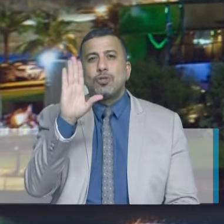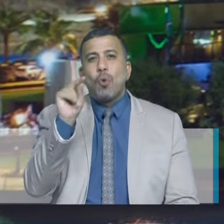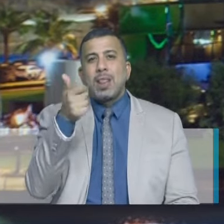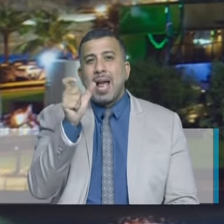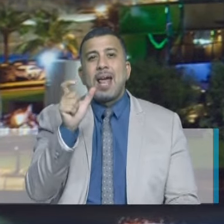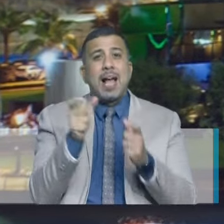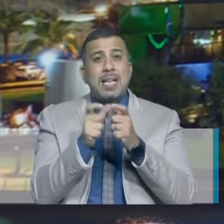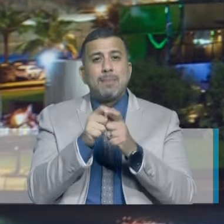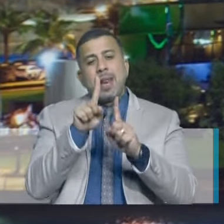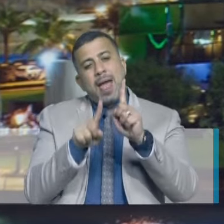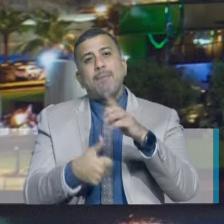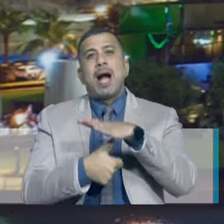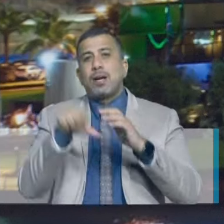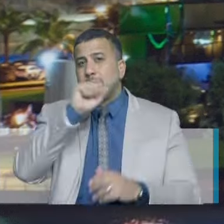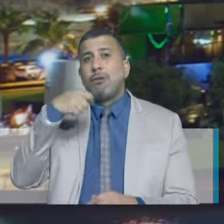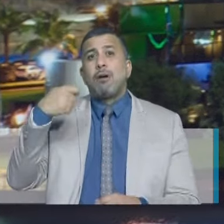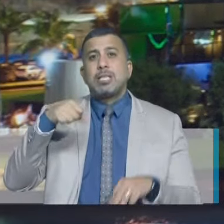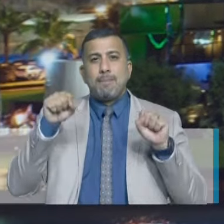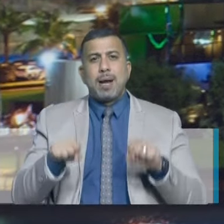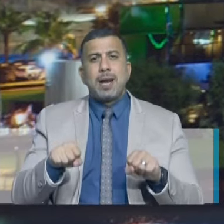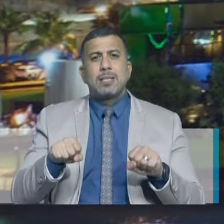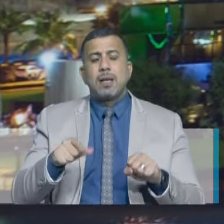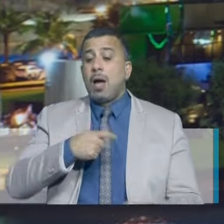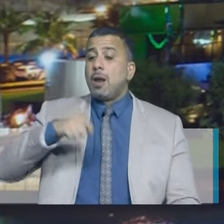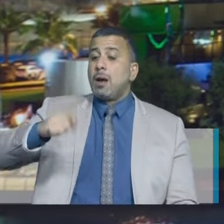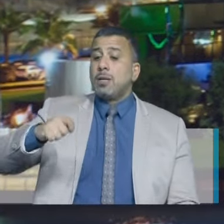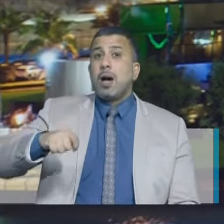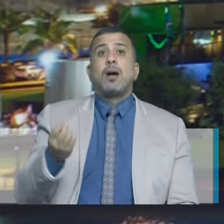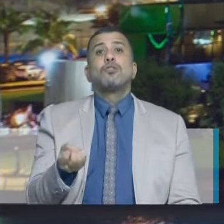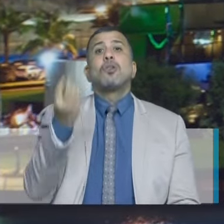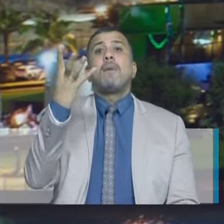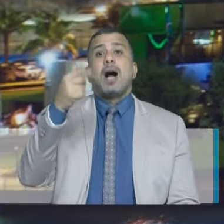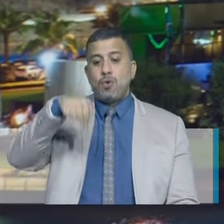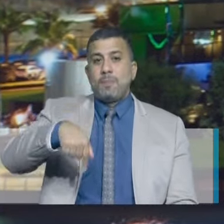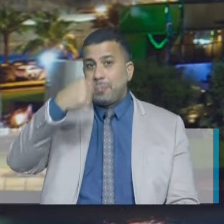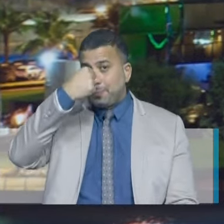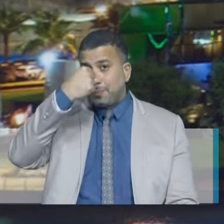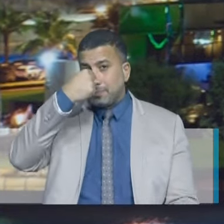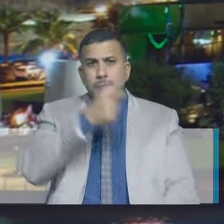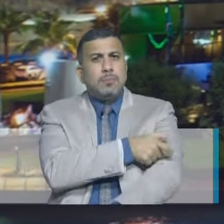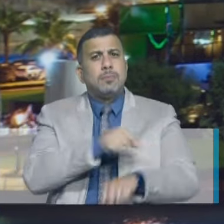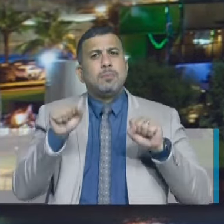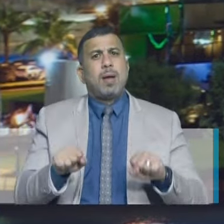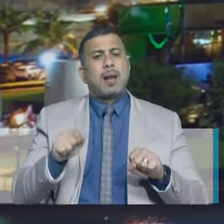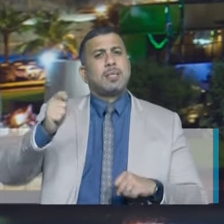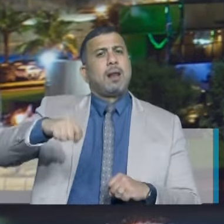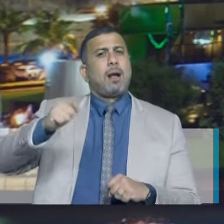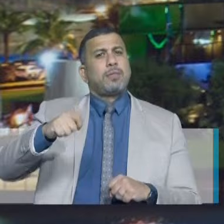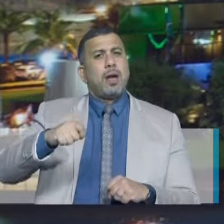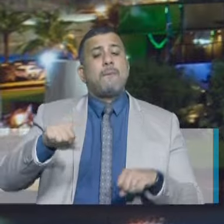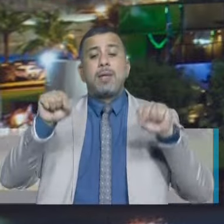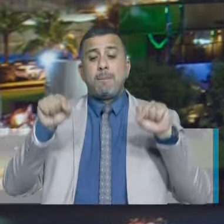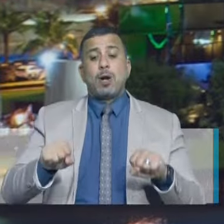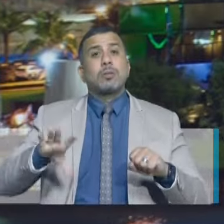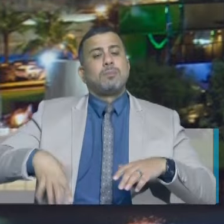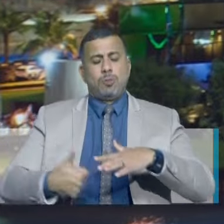القاسمي نائب حاكم الشارقه رئيس مجلس القضاء صباح اليوم الخميس اعضاء مجلس القضاء وذلك في